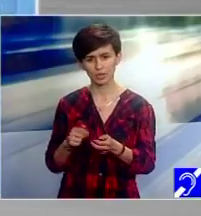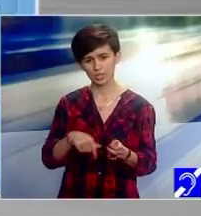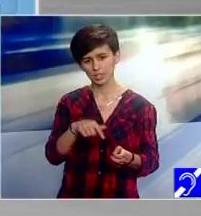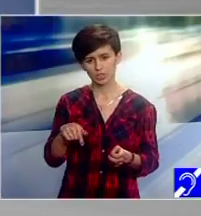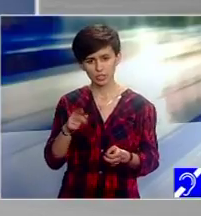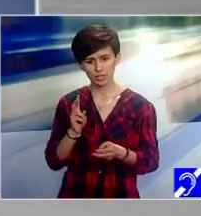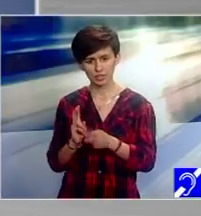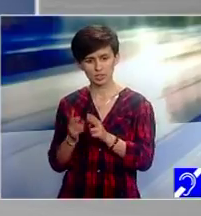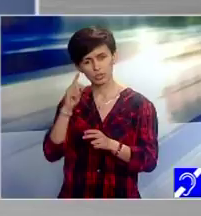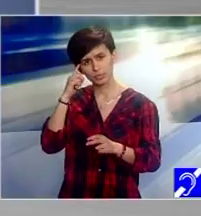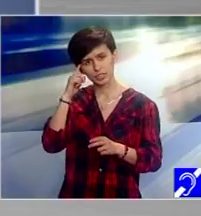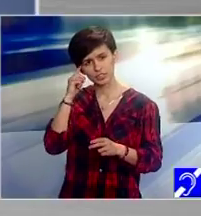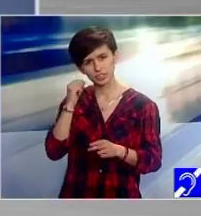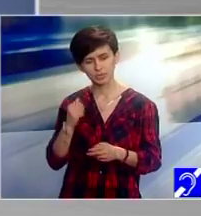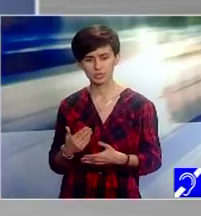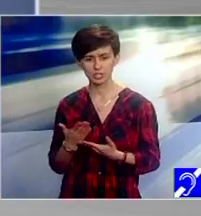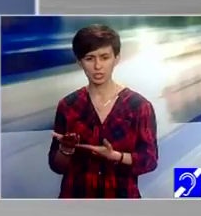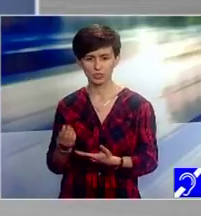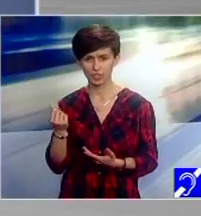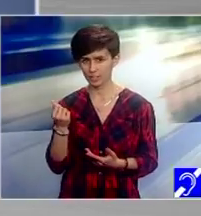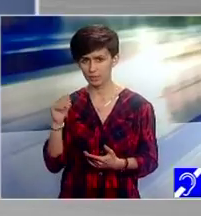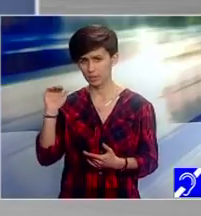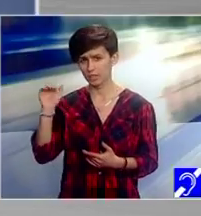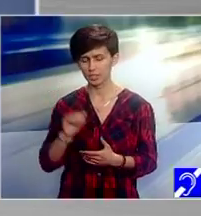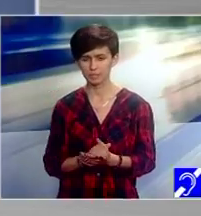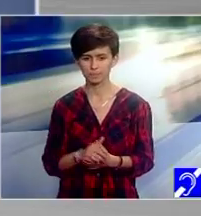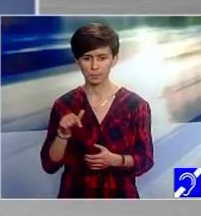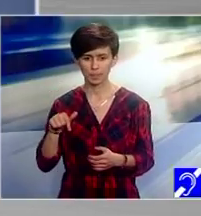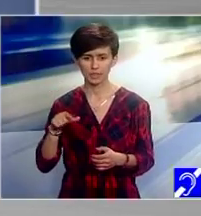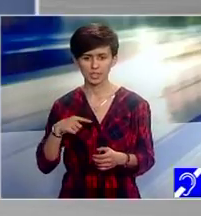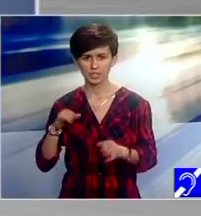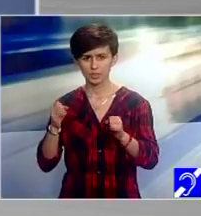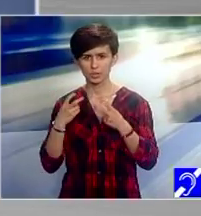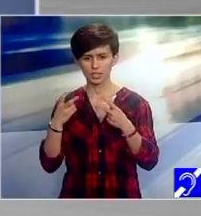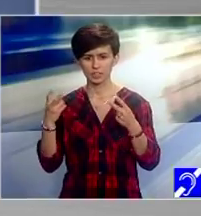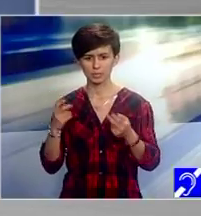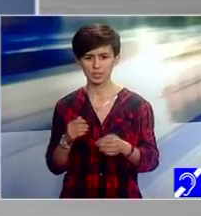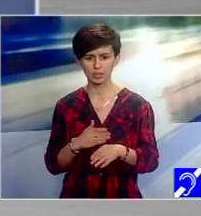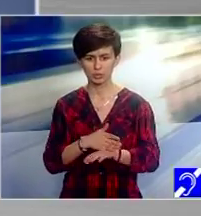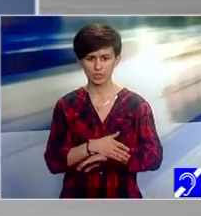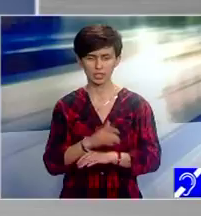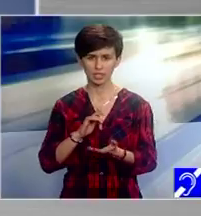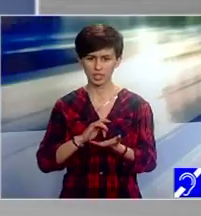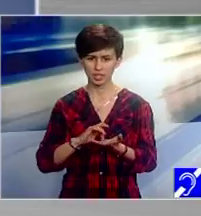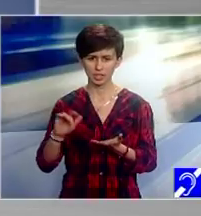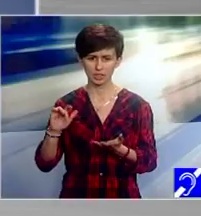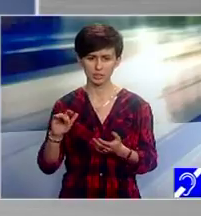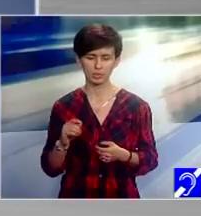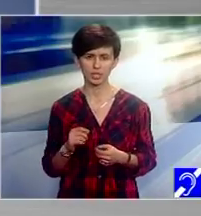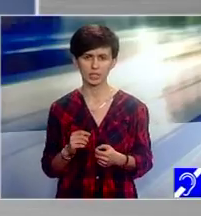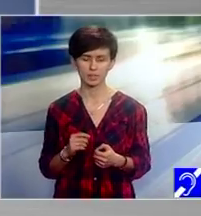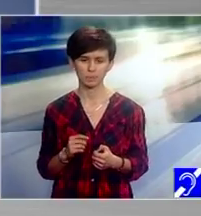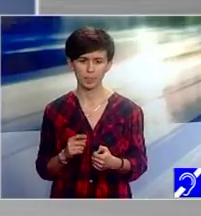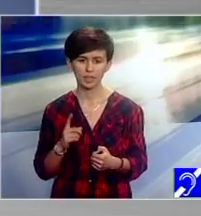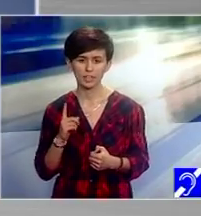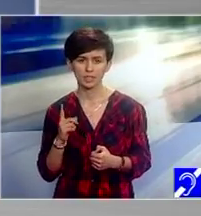din portmoneu? Acesta este un eveniment care are loc, e cu intrare liberă, întreb nu în genere, se plătește. Într-un astfel de restaurant. Dar în